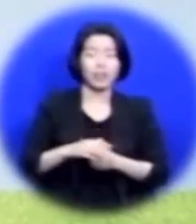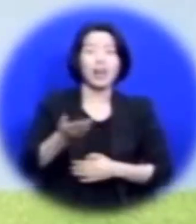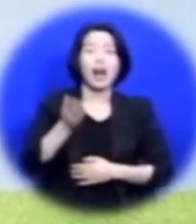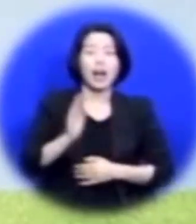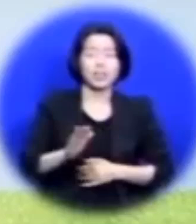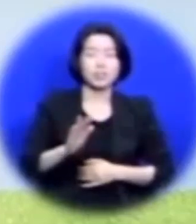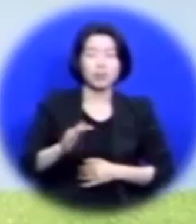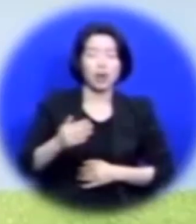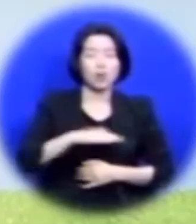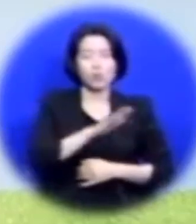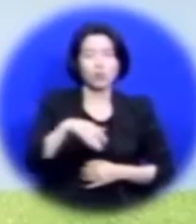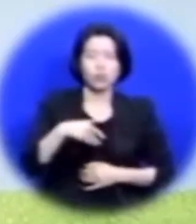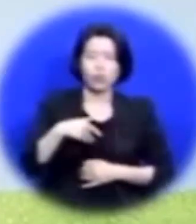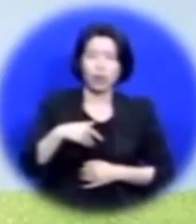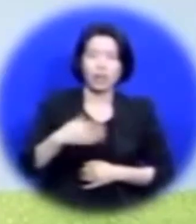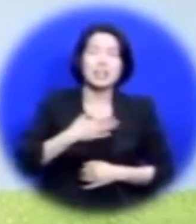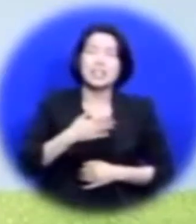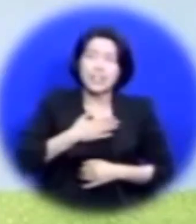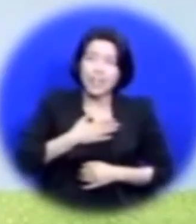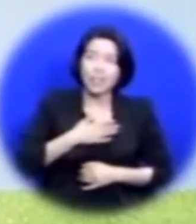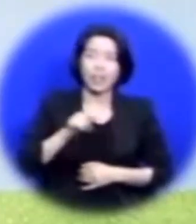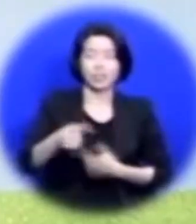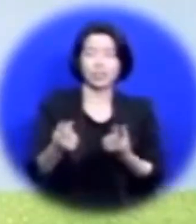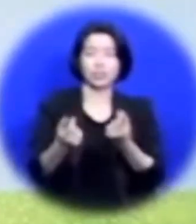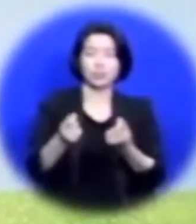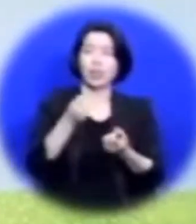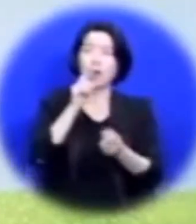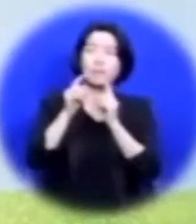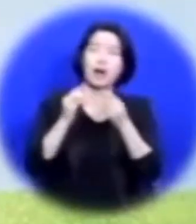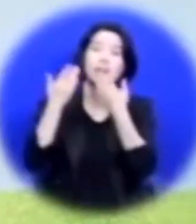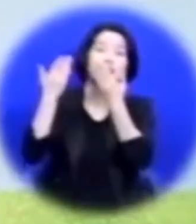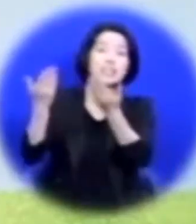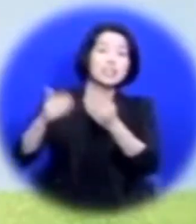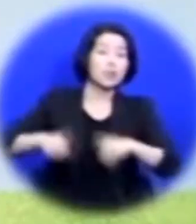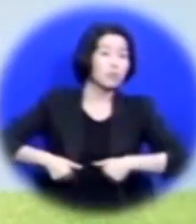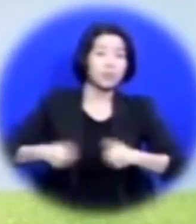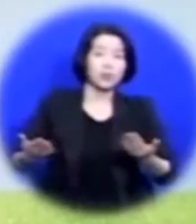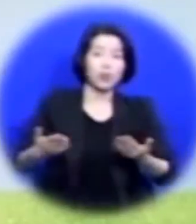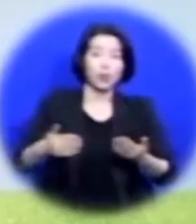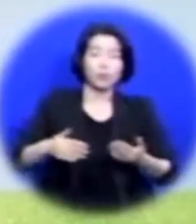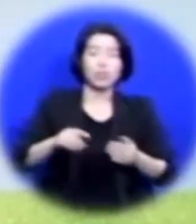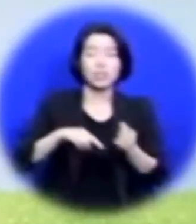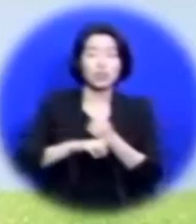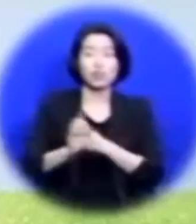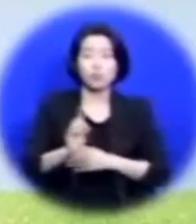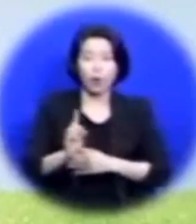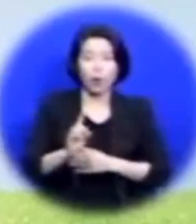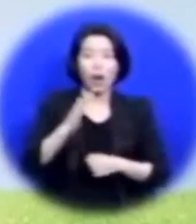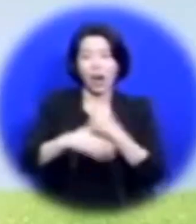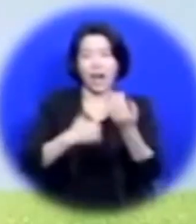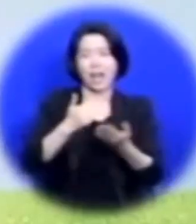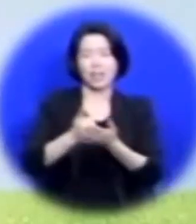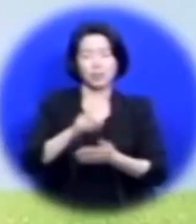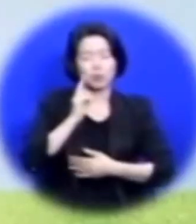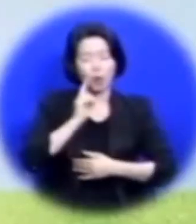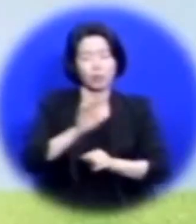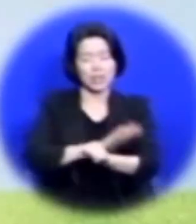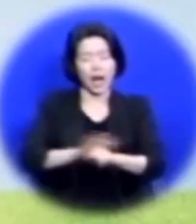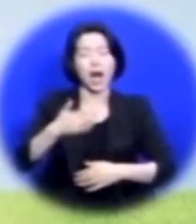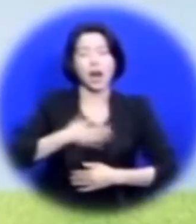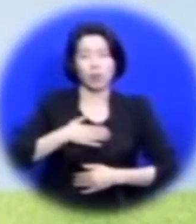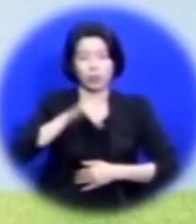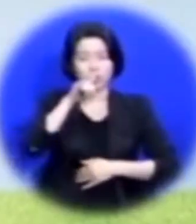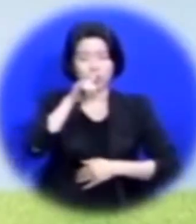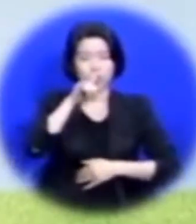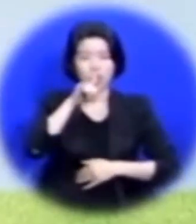굳이 우리가 하나님께 제가 그랬습니다 이렇게 말씀을 드릴 필요도 없는 것이 하나님이 너무나 잘 알고 계신